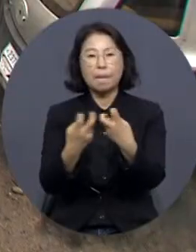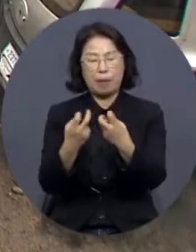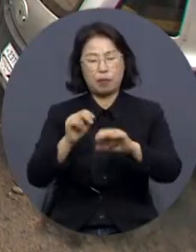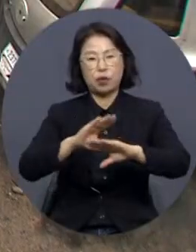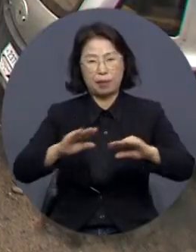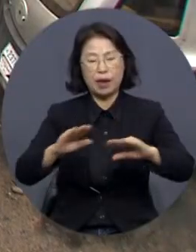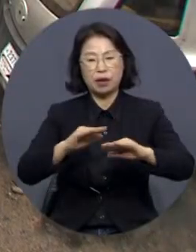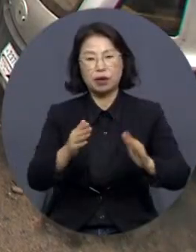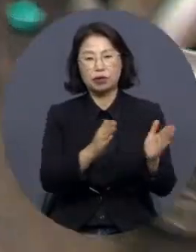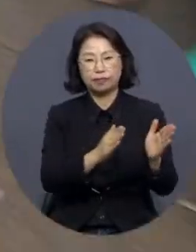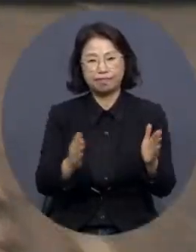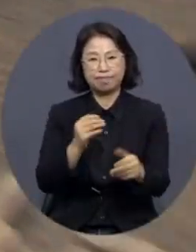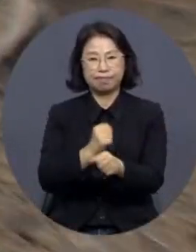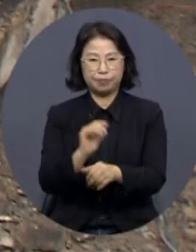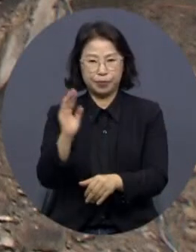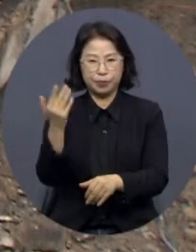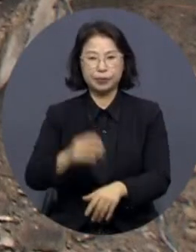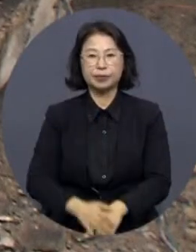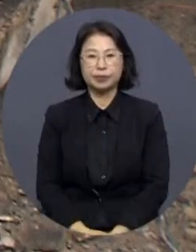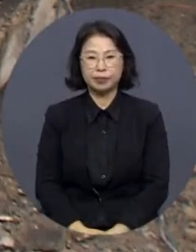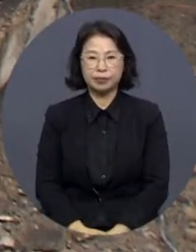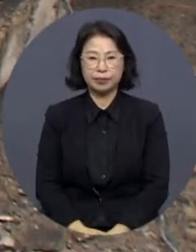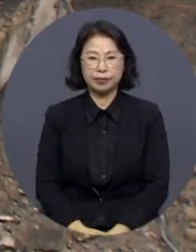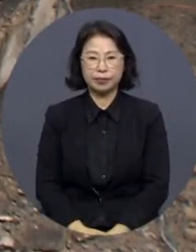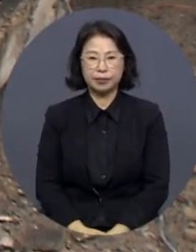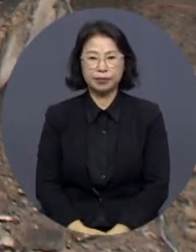방침입니다 MBC 뉴스 김하은 있니다